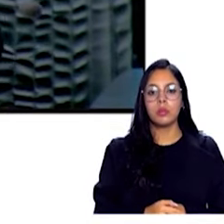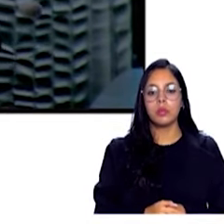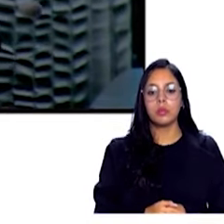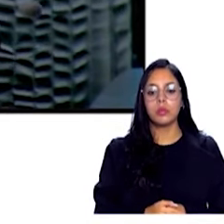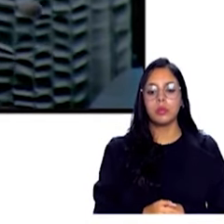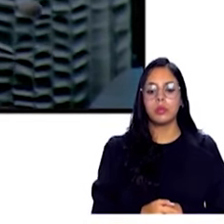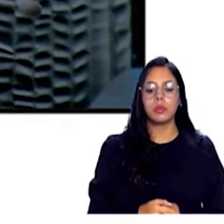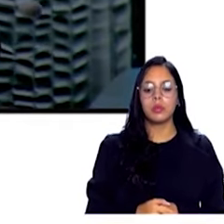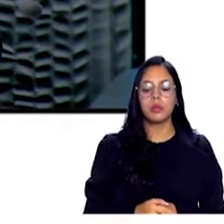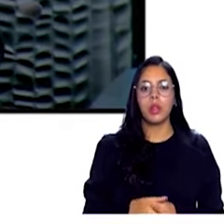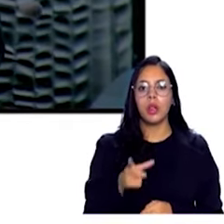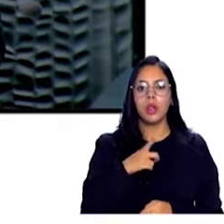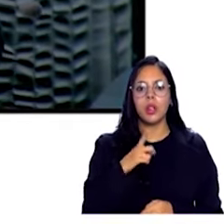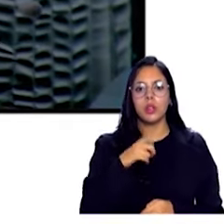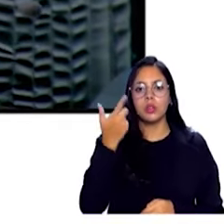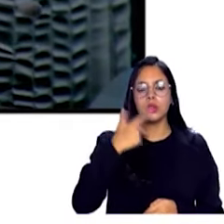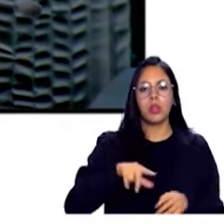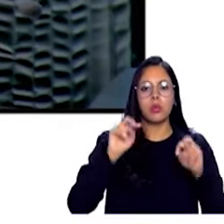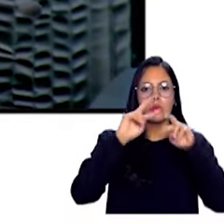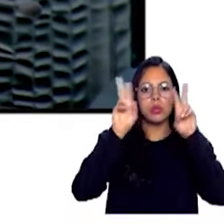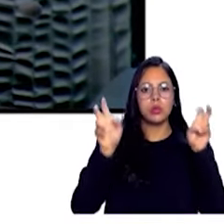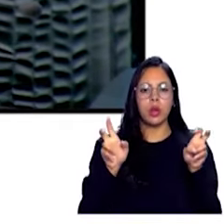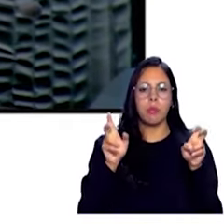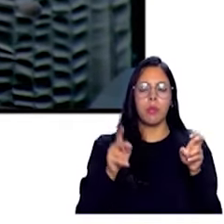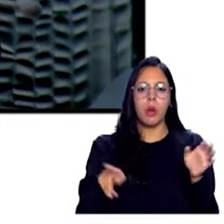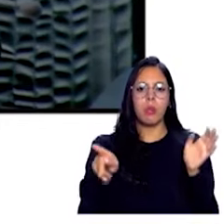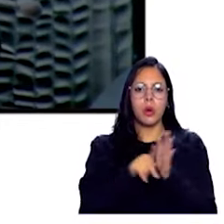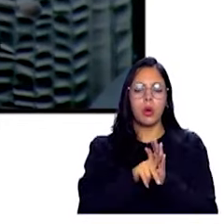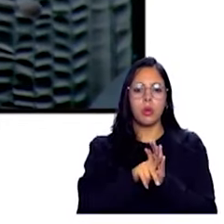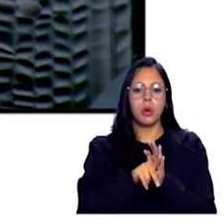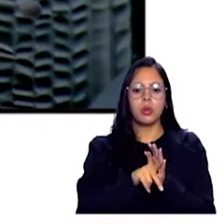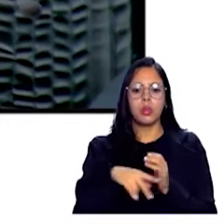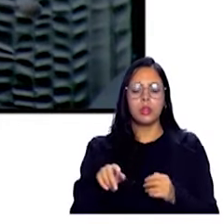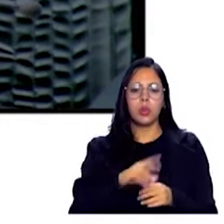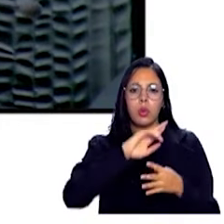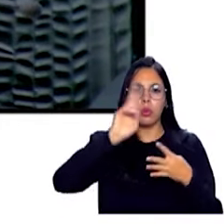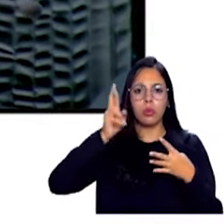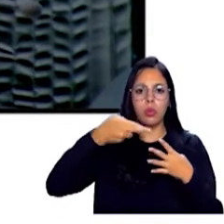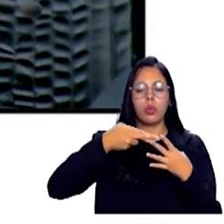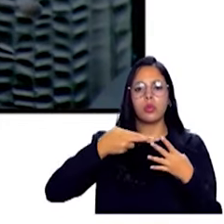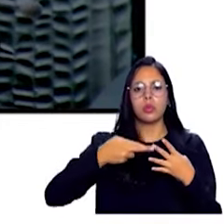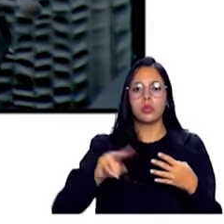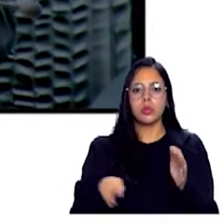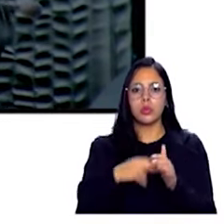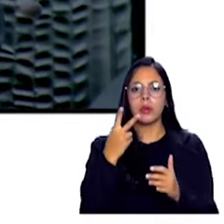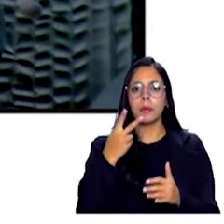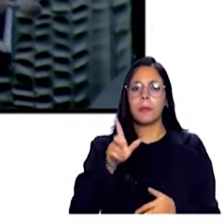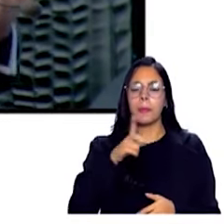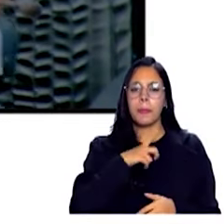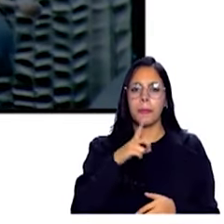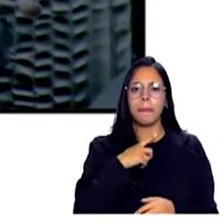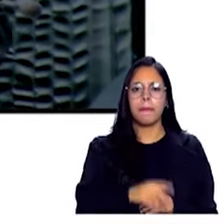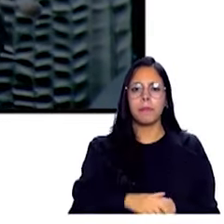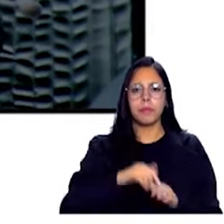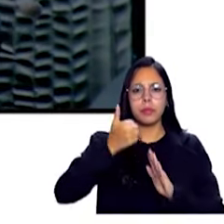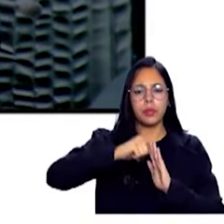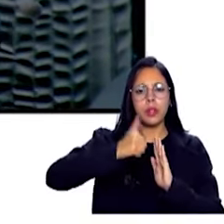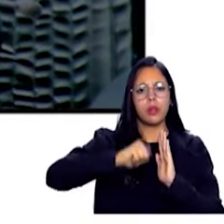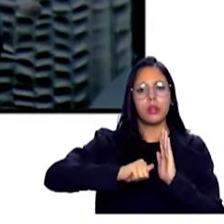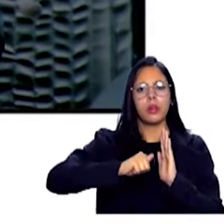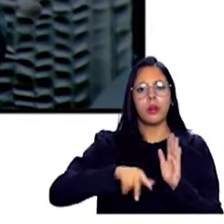deux pourvoi cette affaire va être examiné par l'assemblée plain de la cour de cassation la formation la Plus